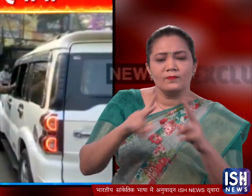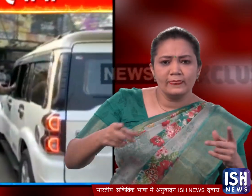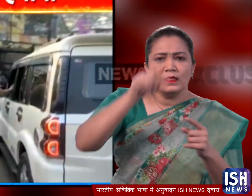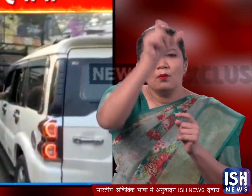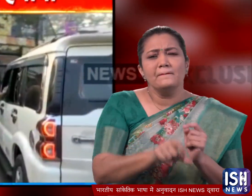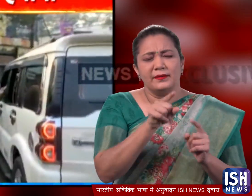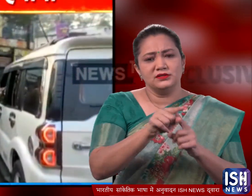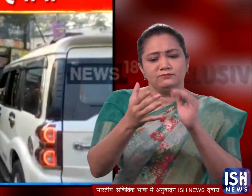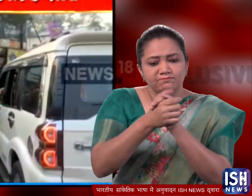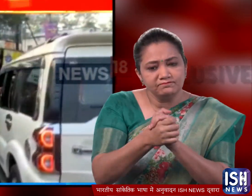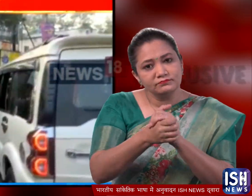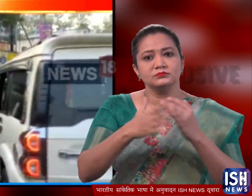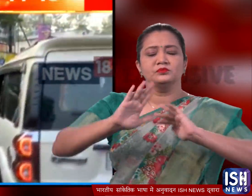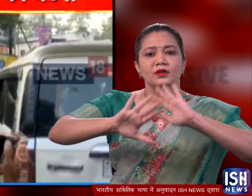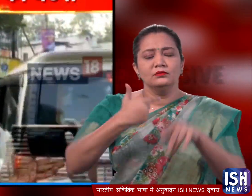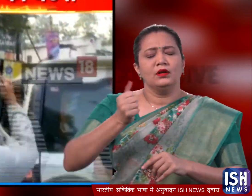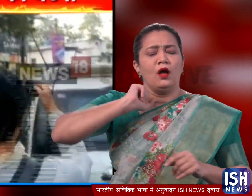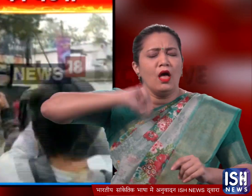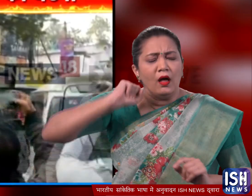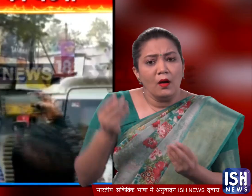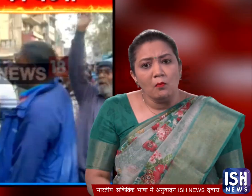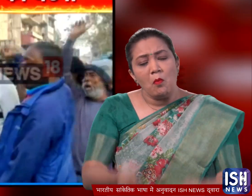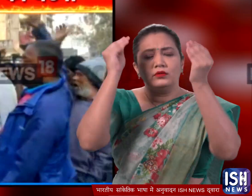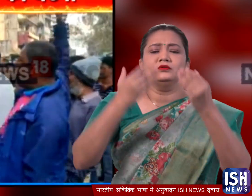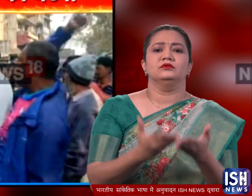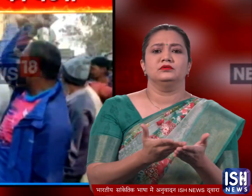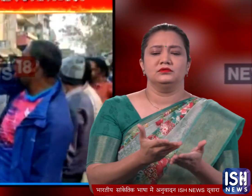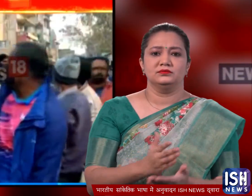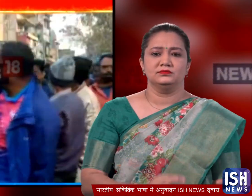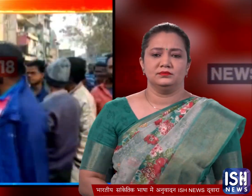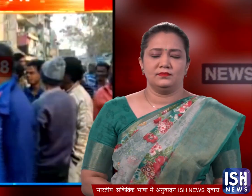वालों में एक ने उनसे हाथ मिलाया और उसके बाद नारेबाजी तेज हो गई।